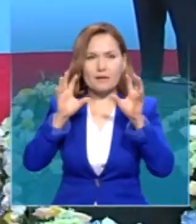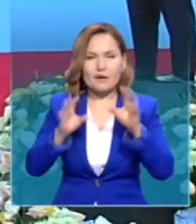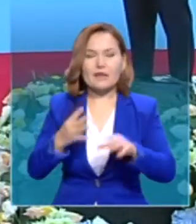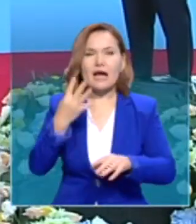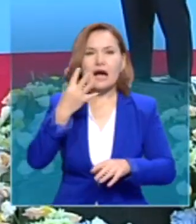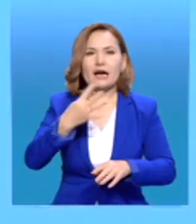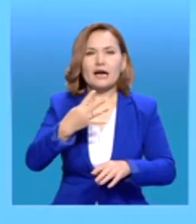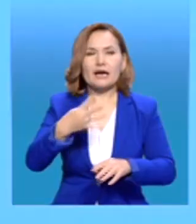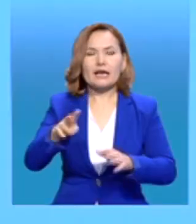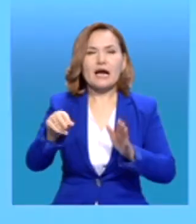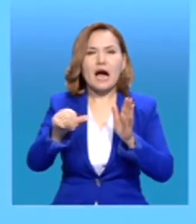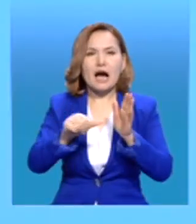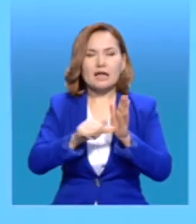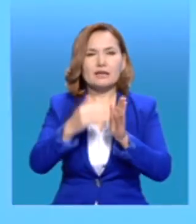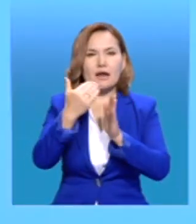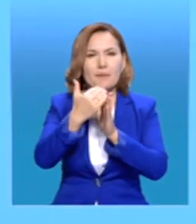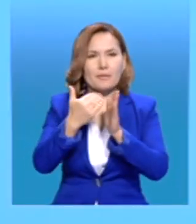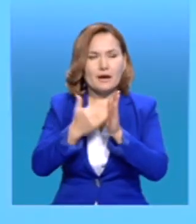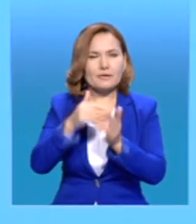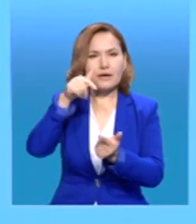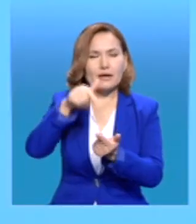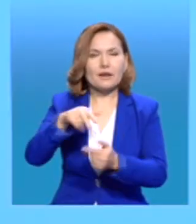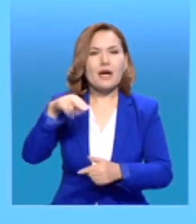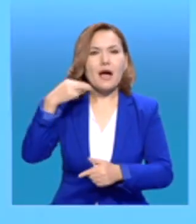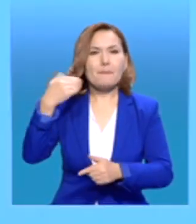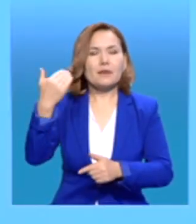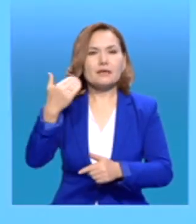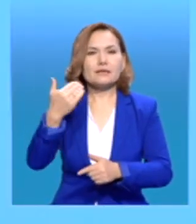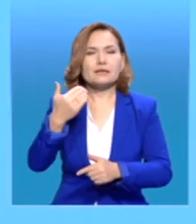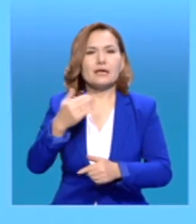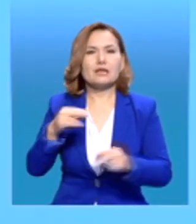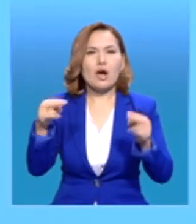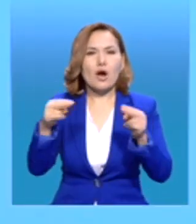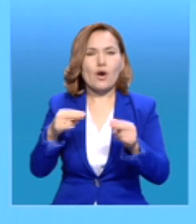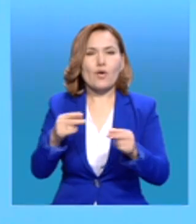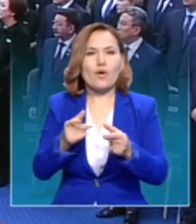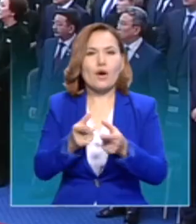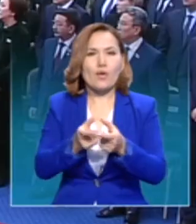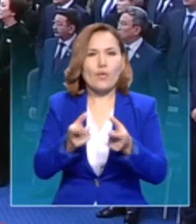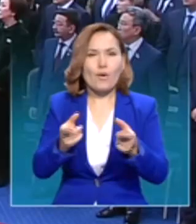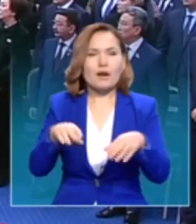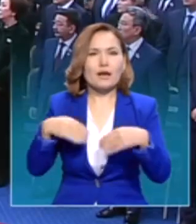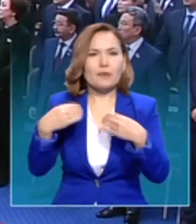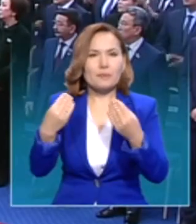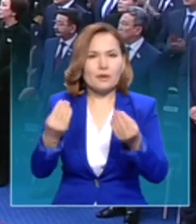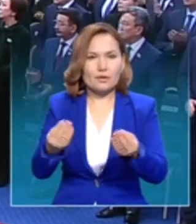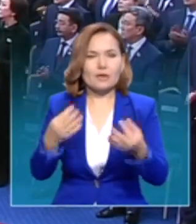46-шы бабына сәйкес сізге президент куәлігін тапсыруға рұқсат етіңіз.